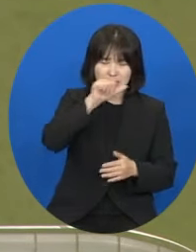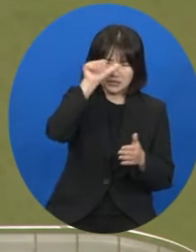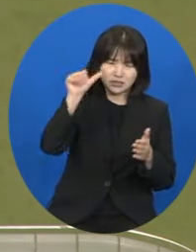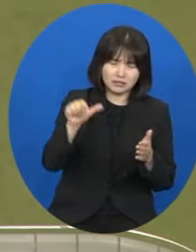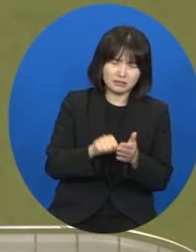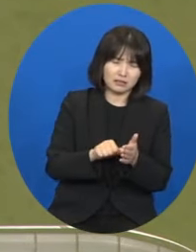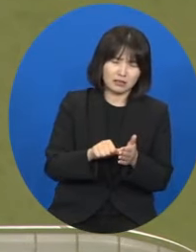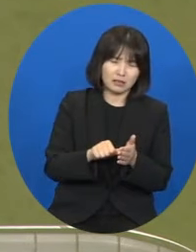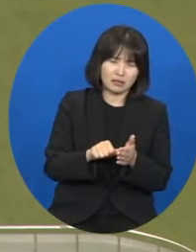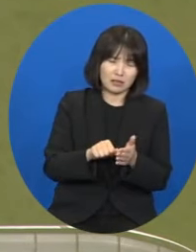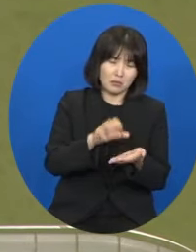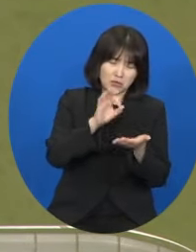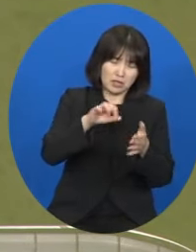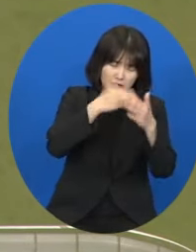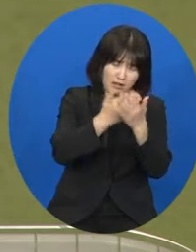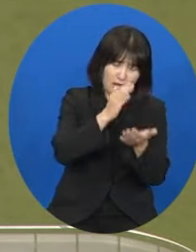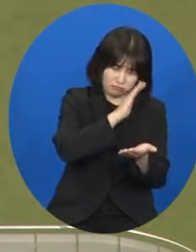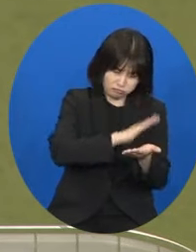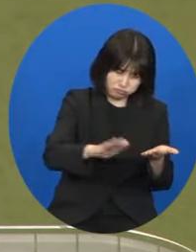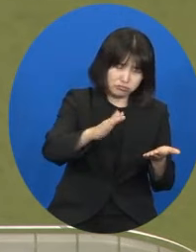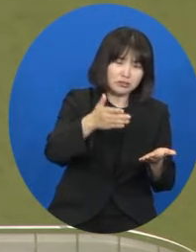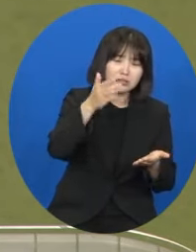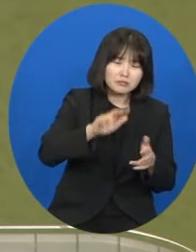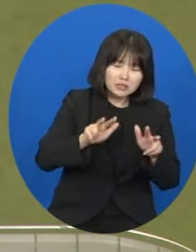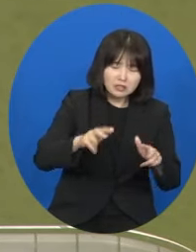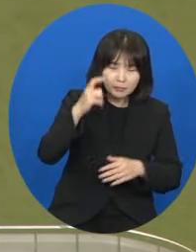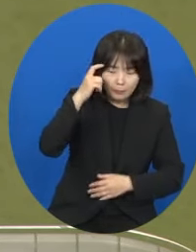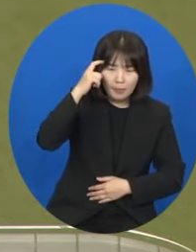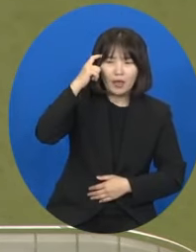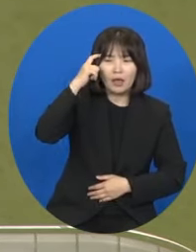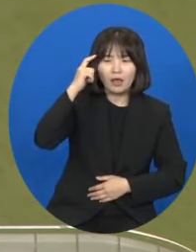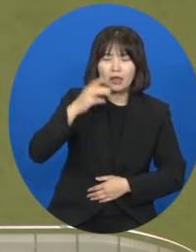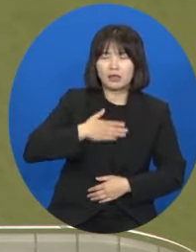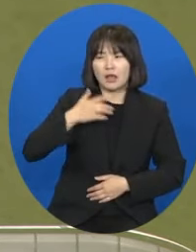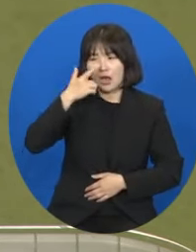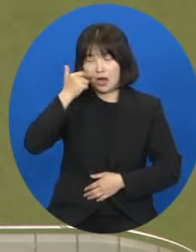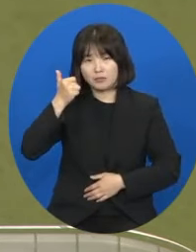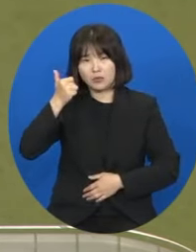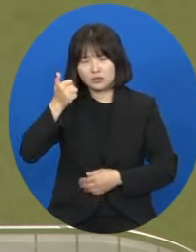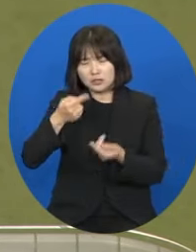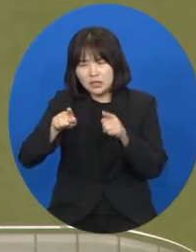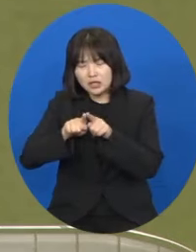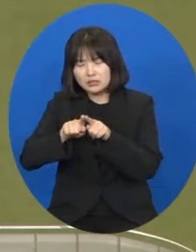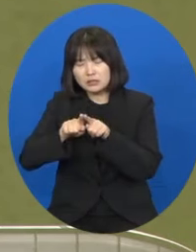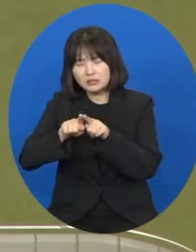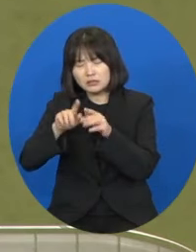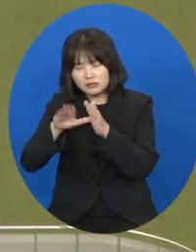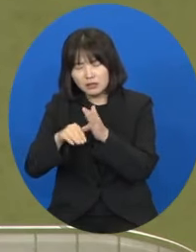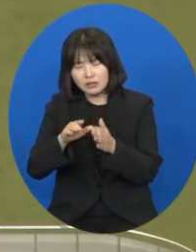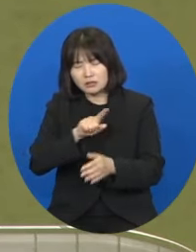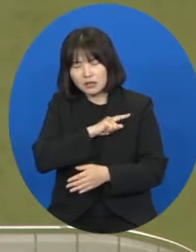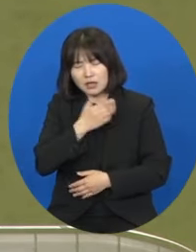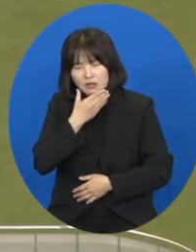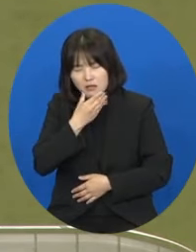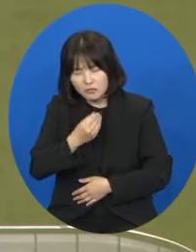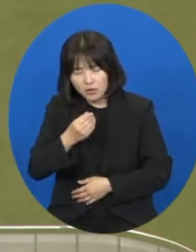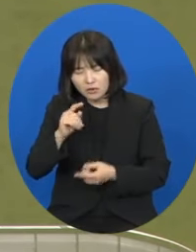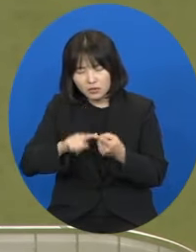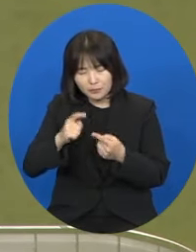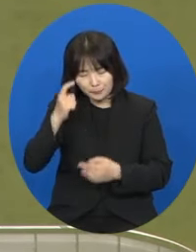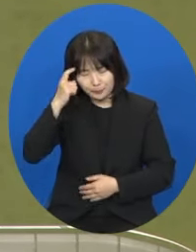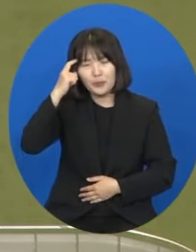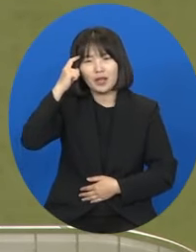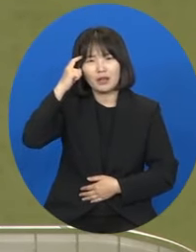탕진했지만 지금에서야 이제 깨닫고 내가 아버지의 품에 있을 때가 가장 행복했다는 것을 이 둘째가 깨달은